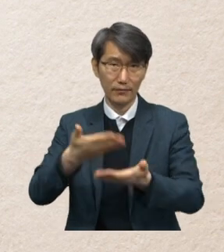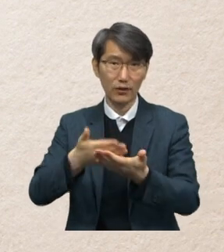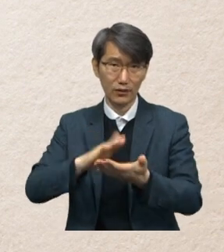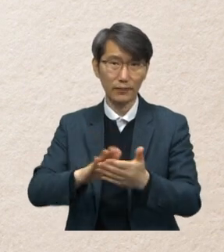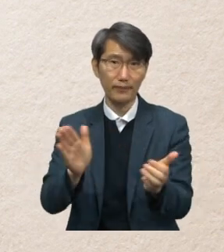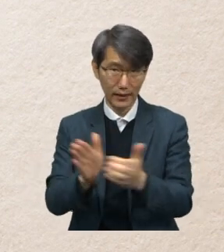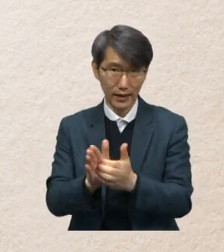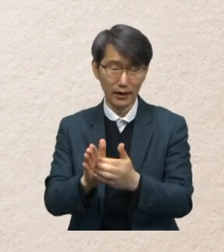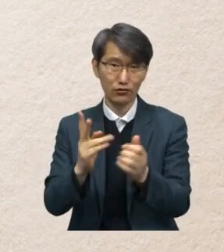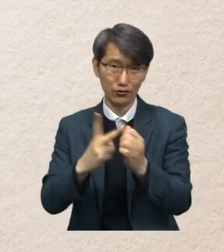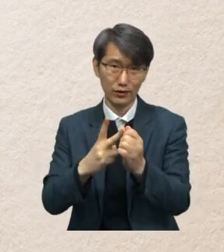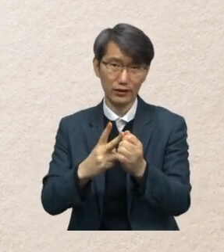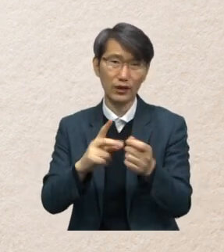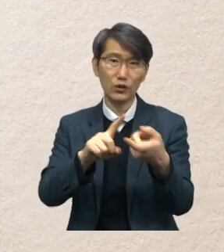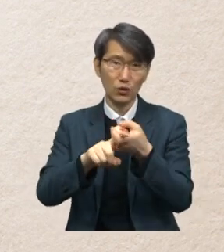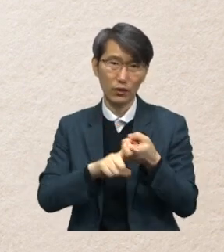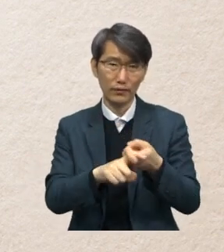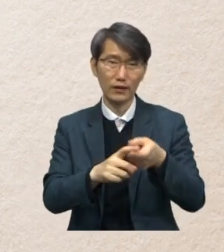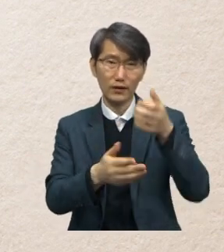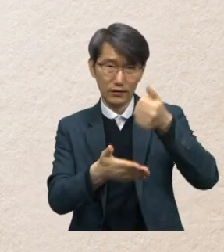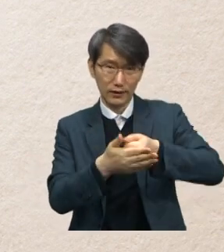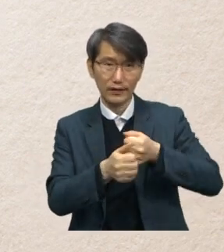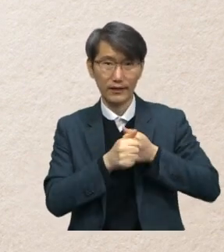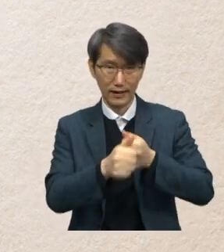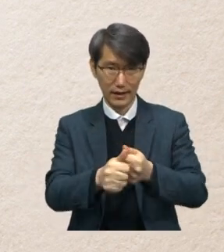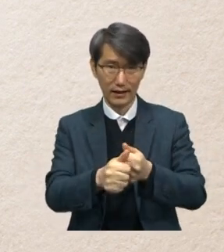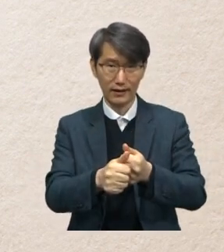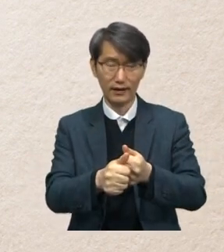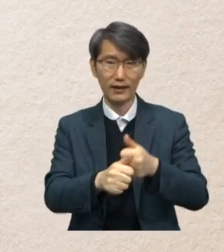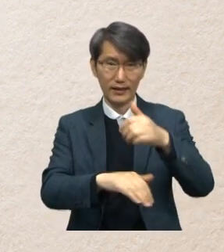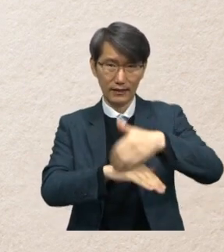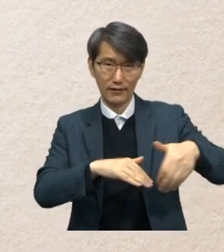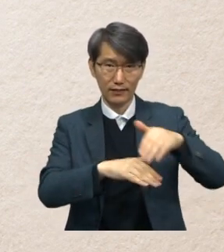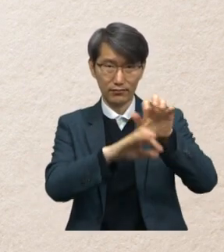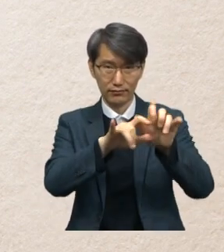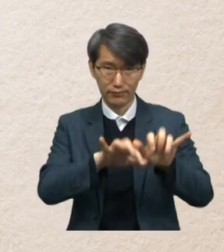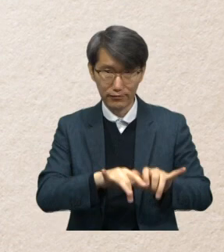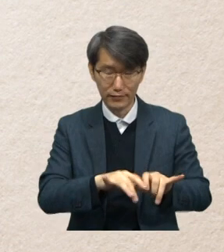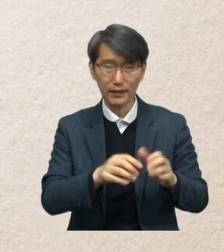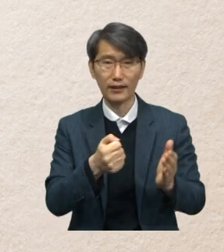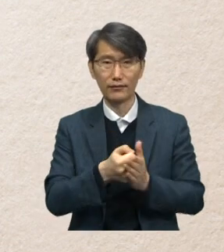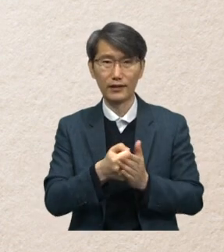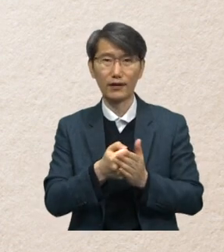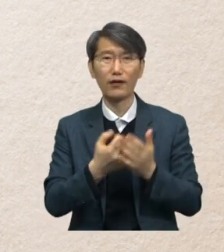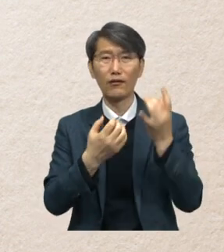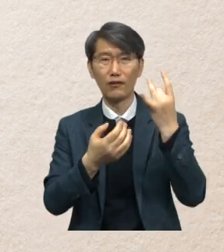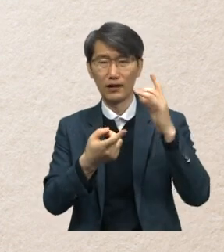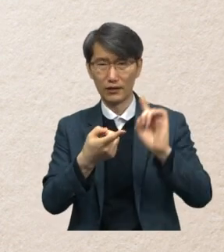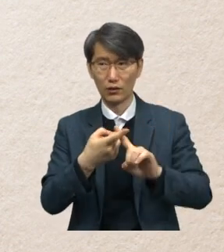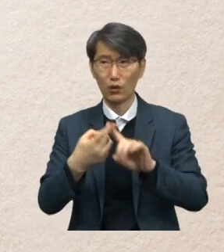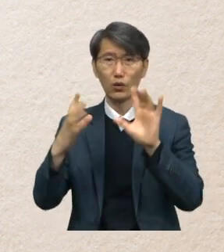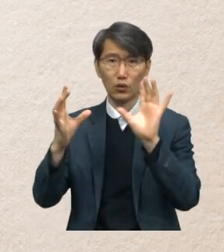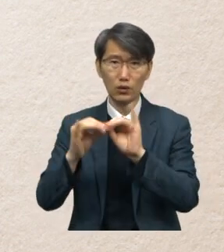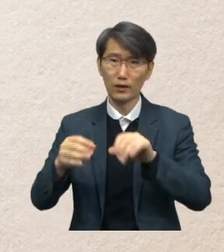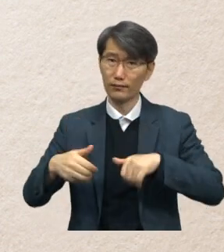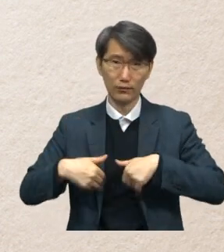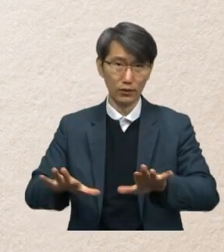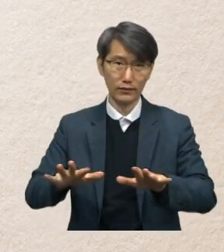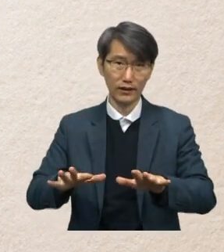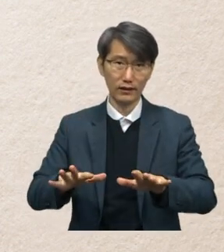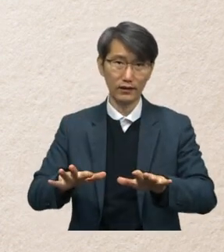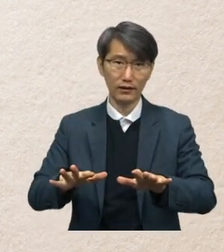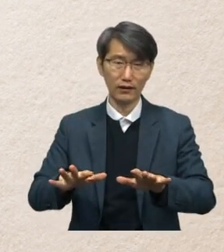변경됐고 조합이이 결정에 따라 사업 시행 계획을 작성한 이상 원고의 동의를 얻지 않았다고